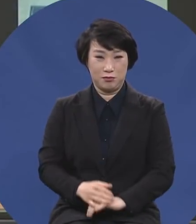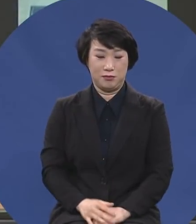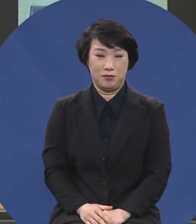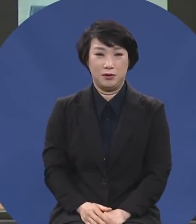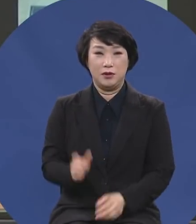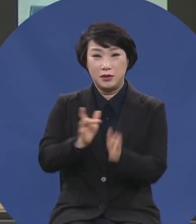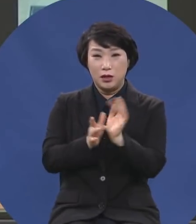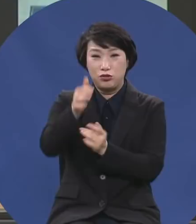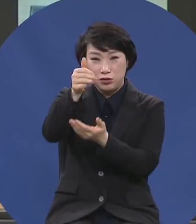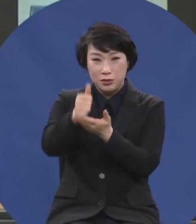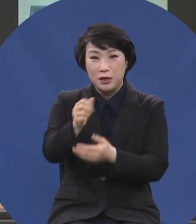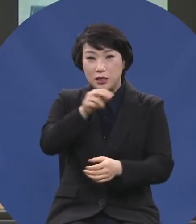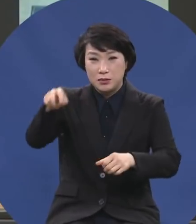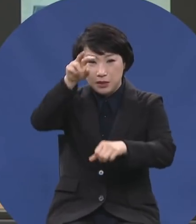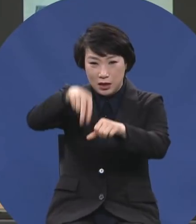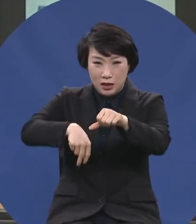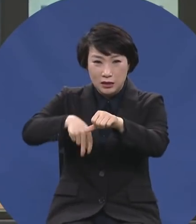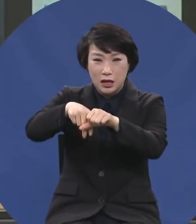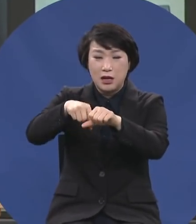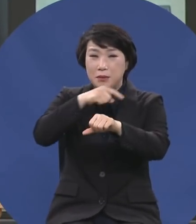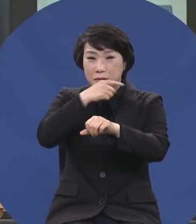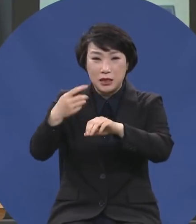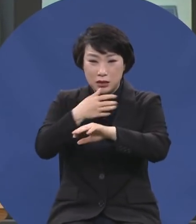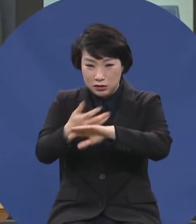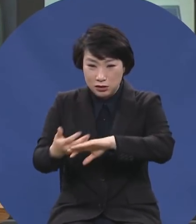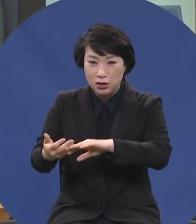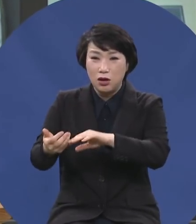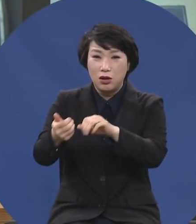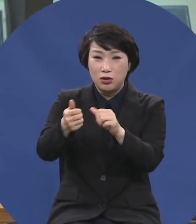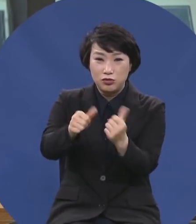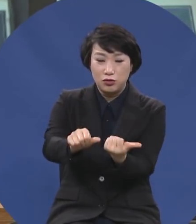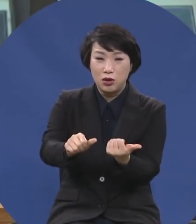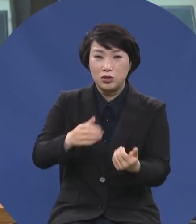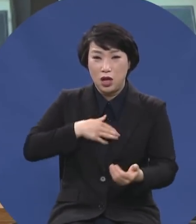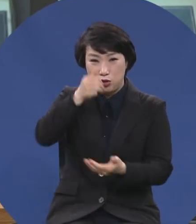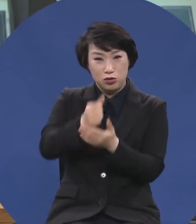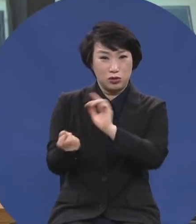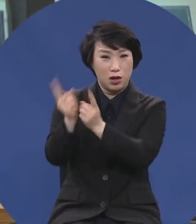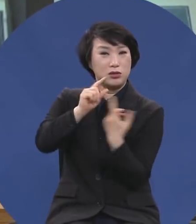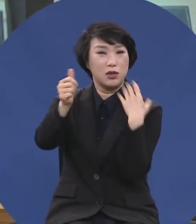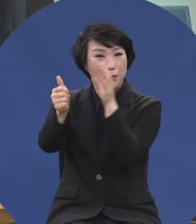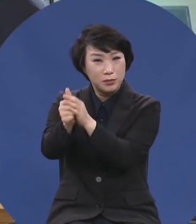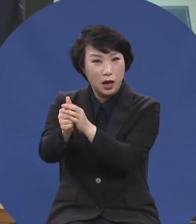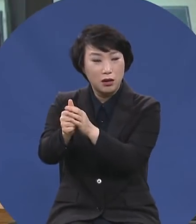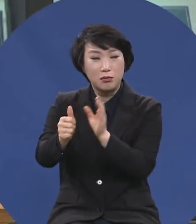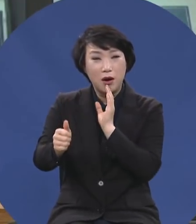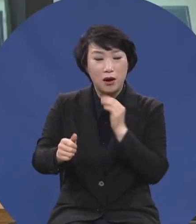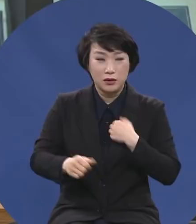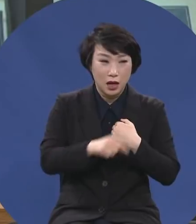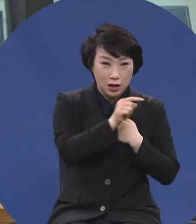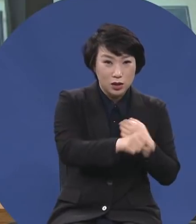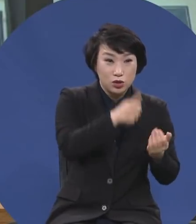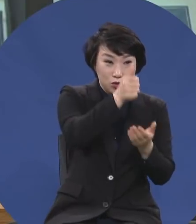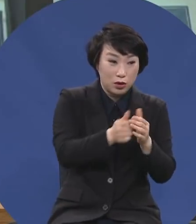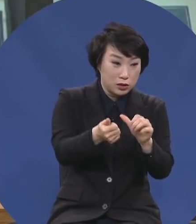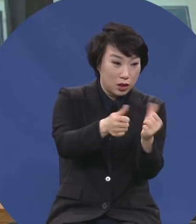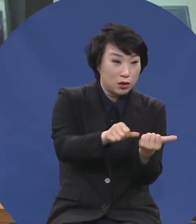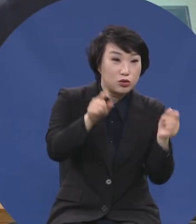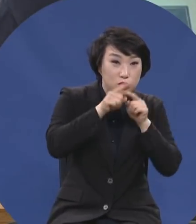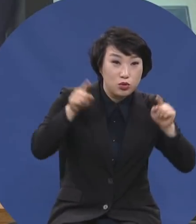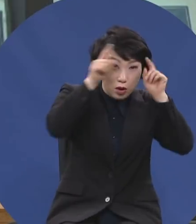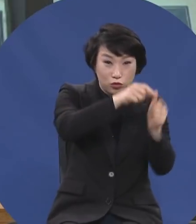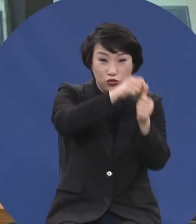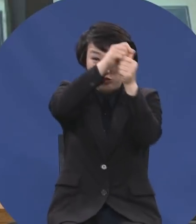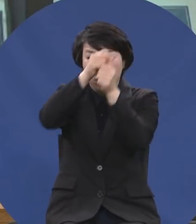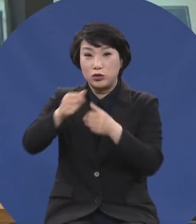예수께서 십자가에서 피 쏟아서 내 죄 담당하고 죽어서 나를 죄와 사망과 지옥에서